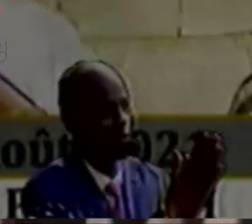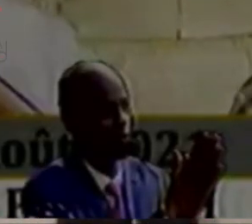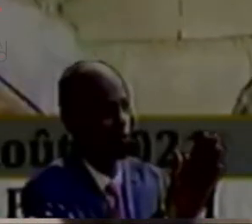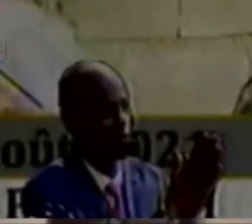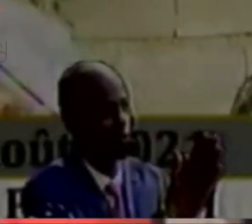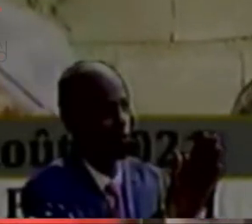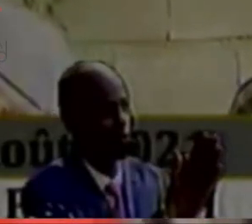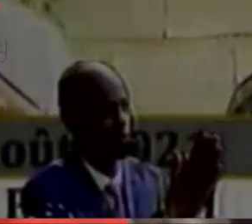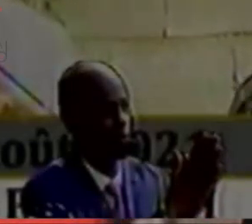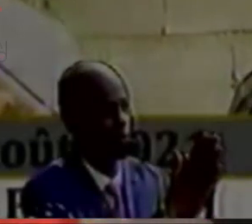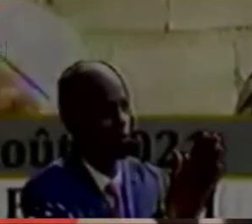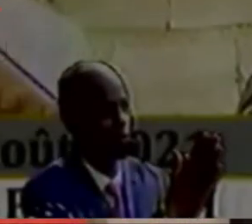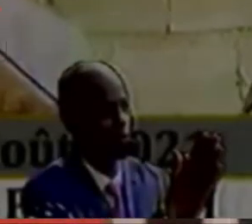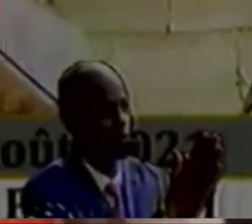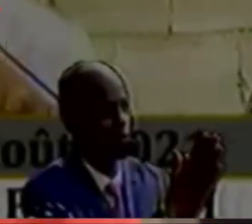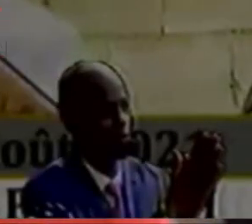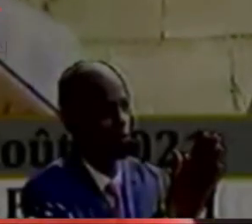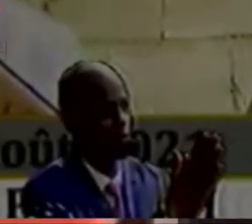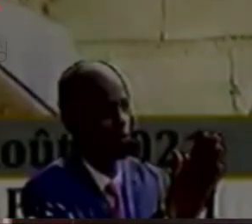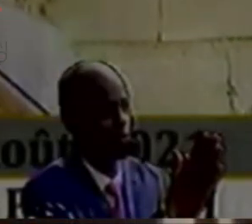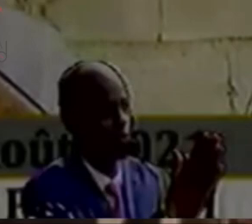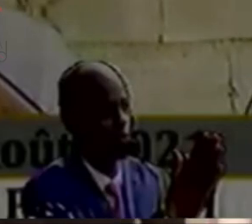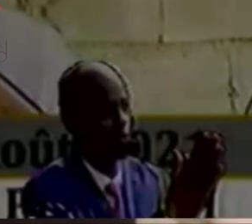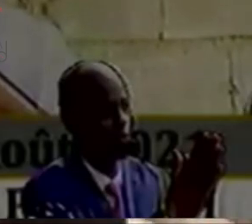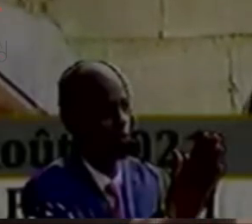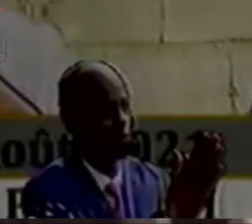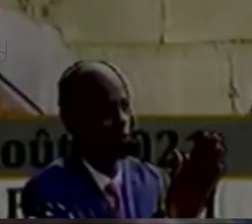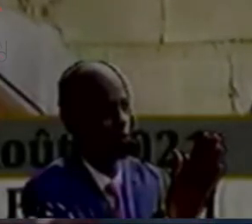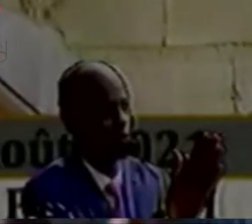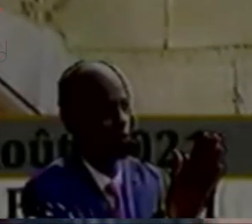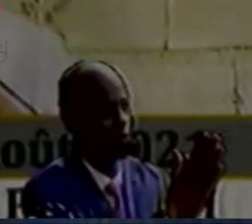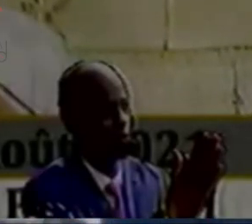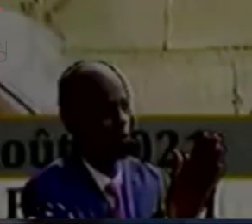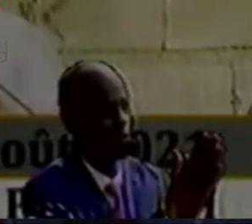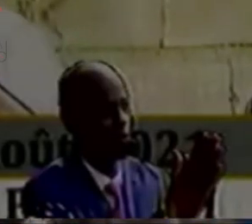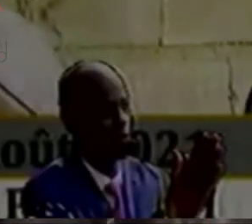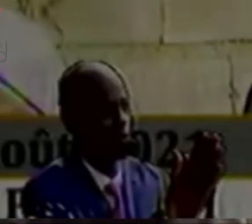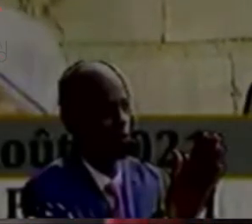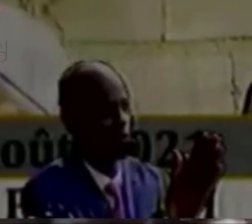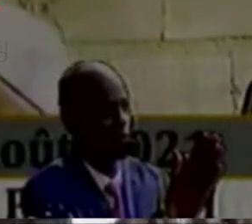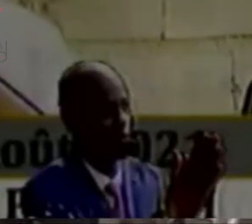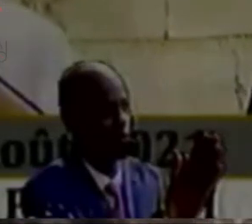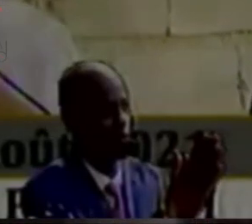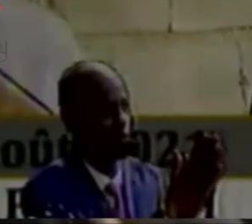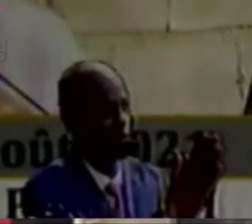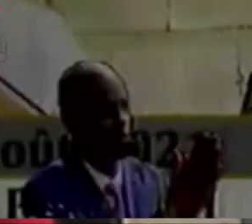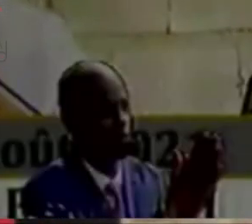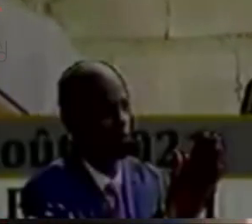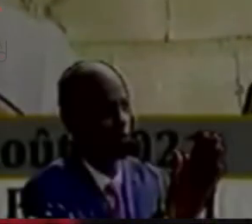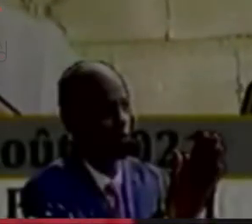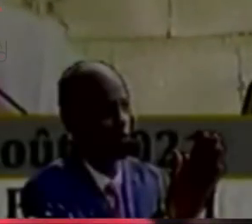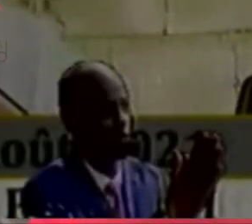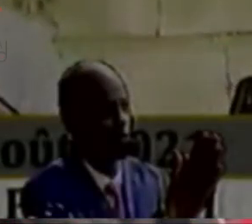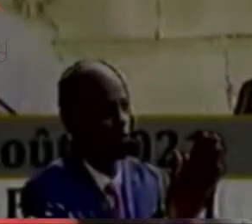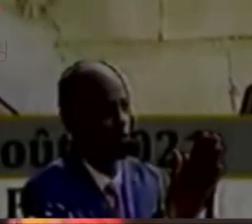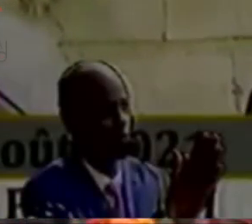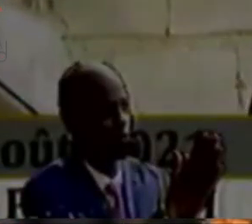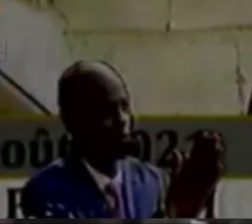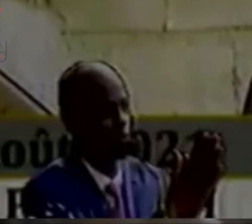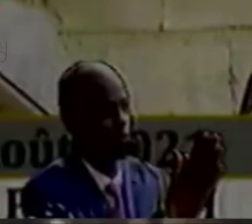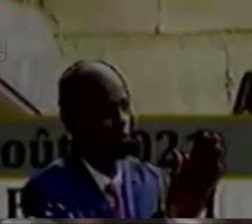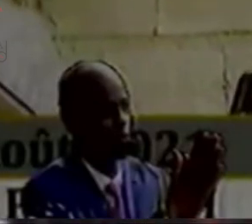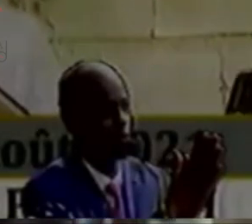Haïti, nous avons étudié son pays qui est essentiellement agricole. On retourne vers la terre. C'est vrai, puis il faut pleine disparaître, la construction